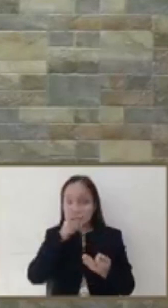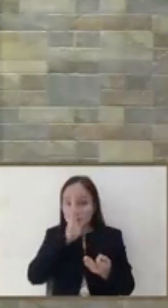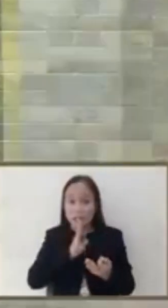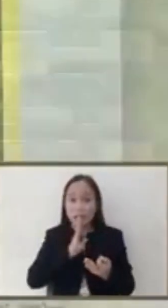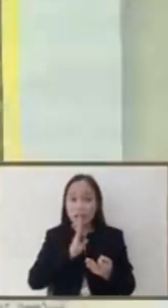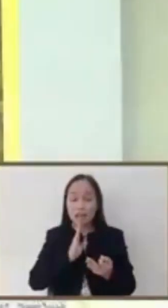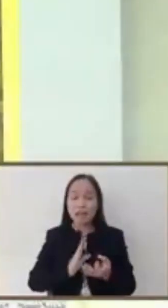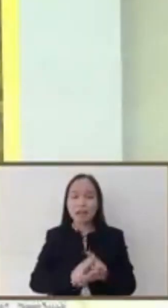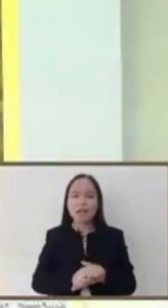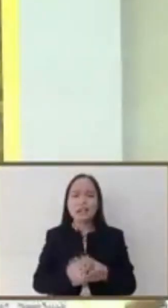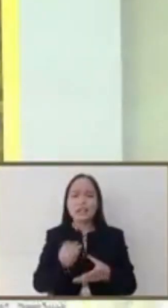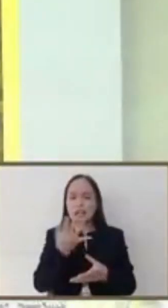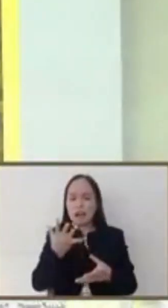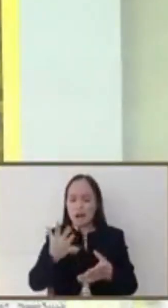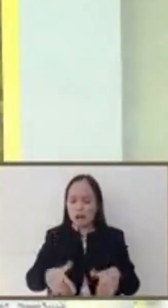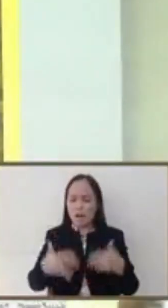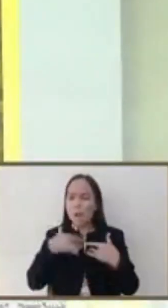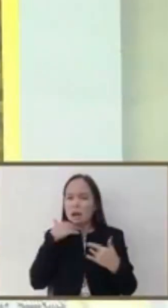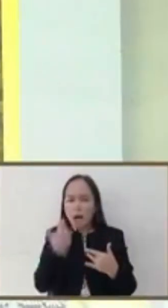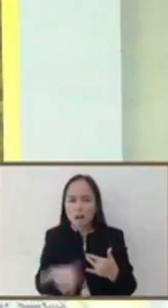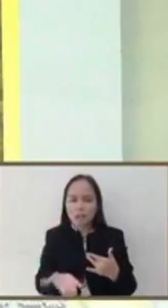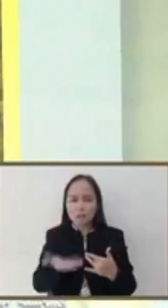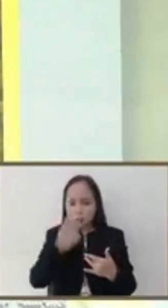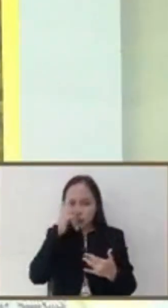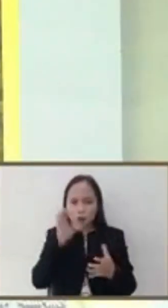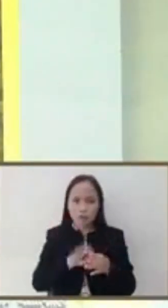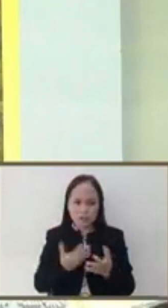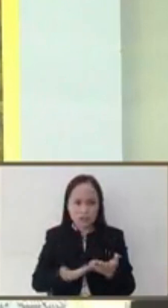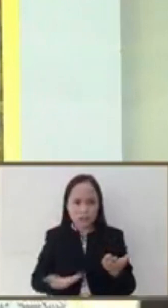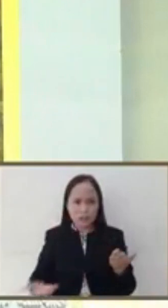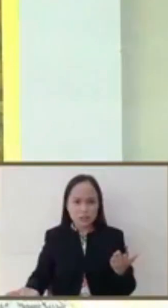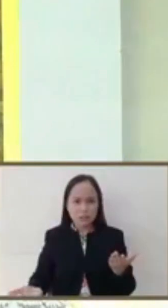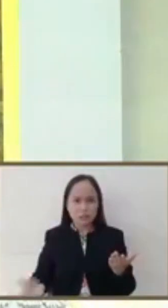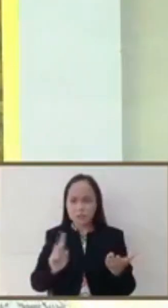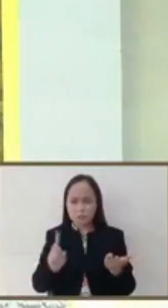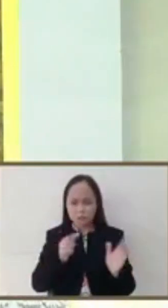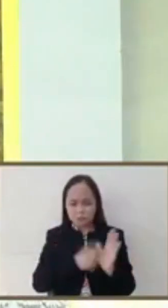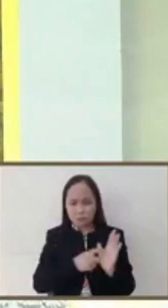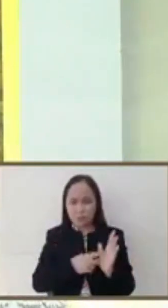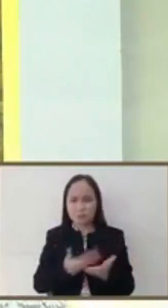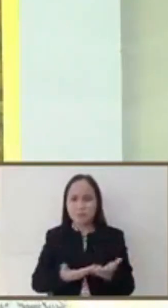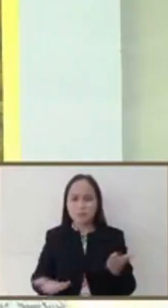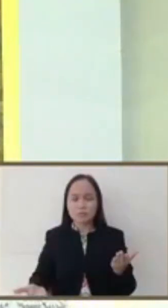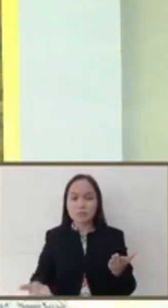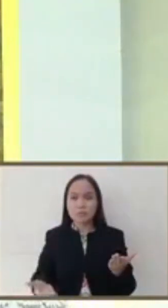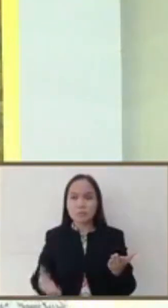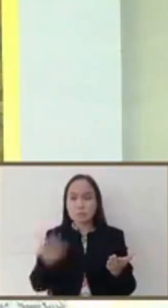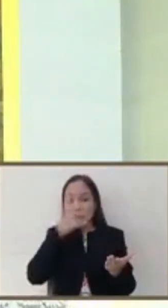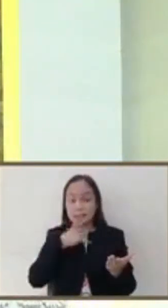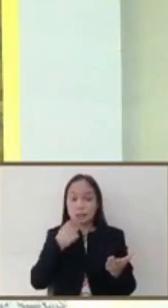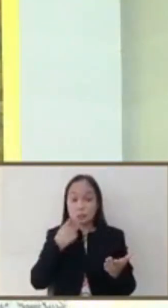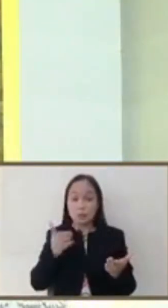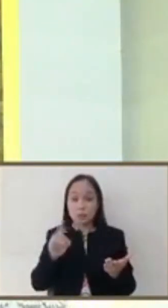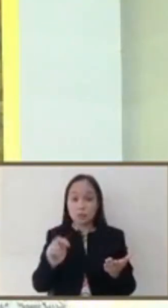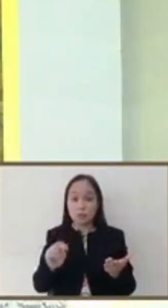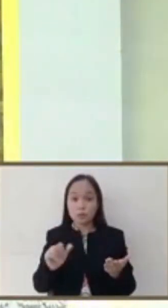ang nagpamatay, ilang buhay ang nawala dahilan sa mga bagay na ito. You see, alam nyo, gustong-gusto ko yung sinasabi ho ni Donald Trump.